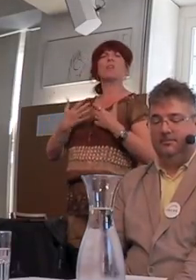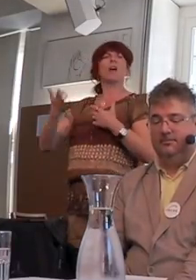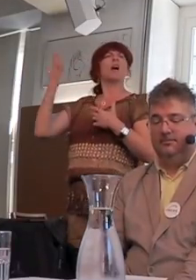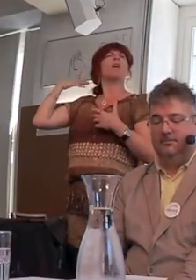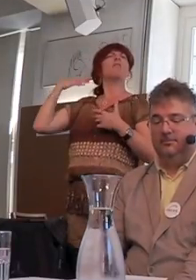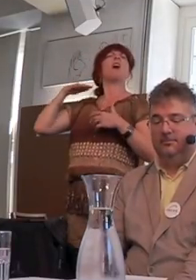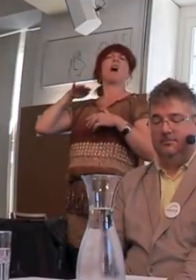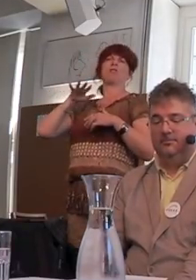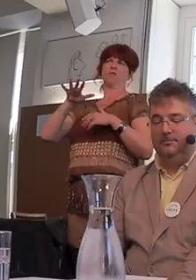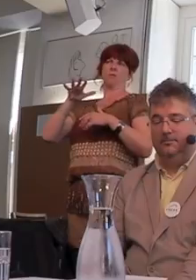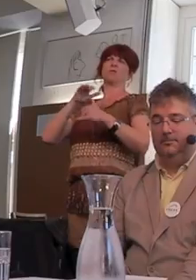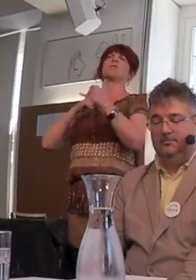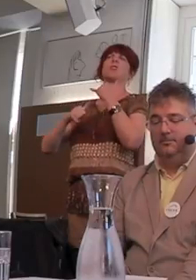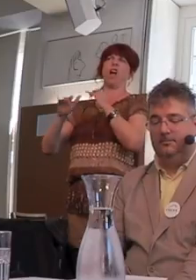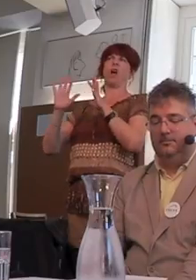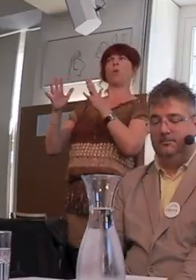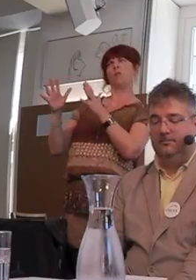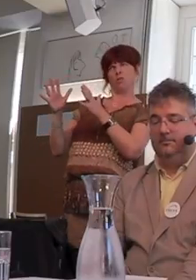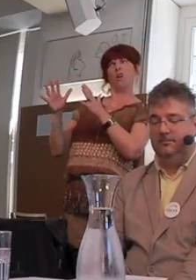mittlerweile gut 15 Jahren,